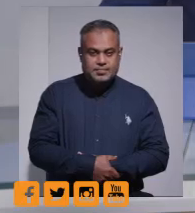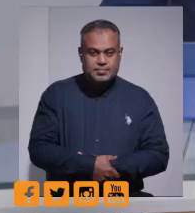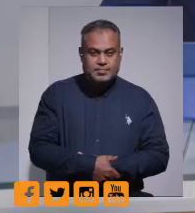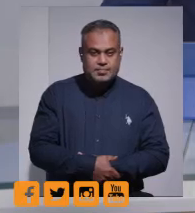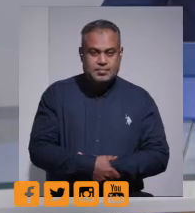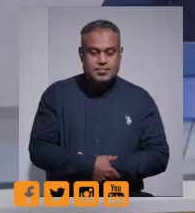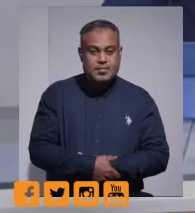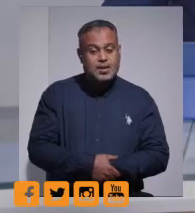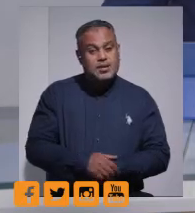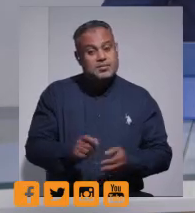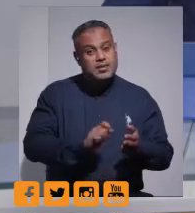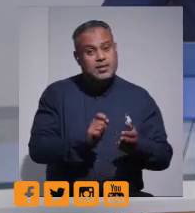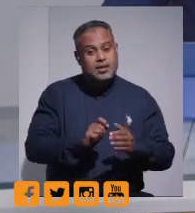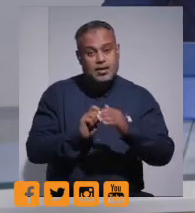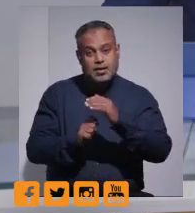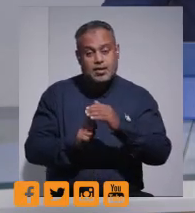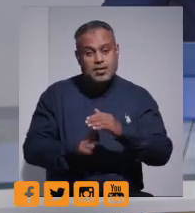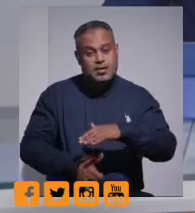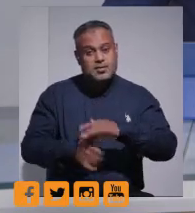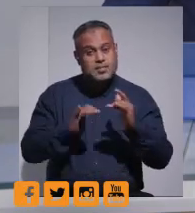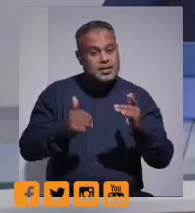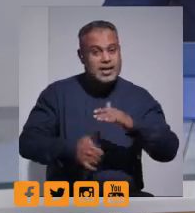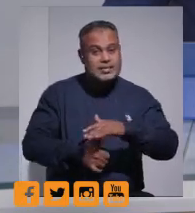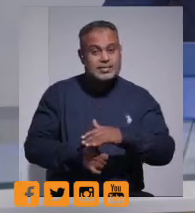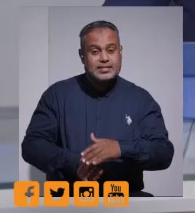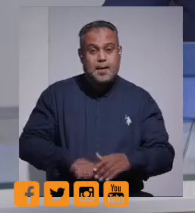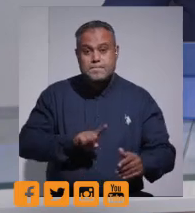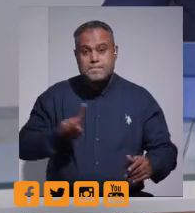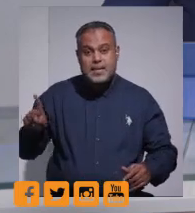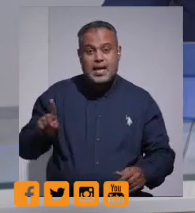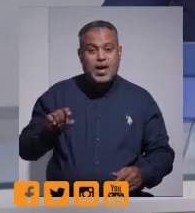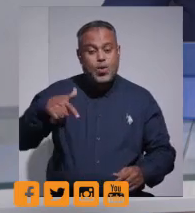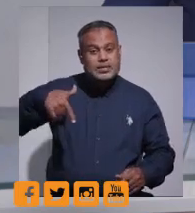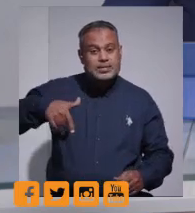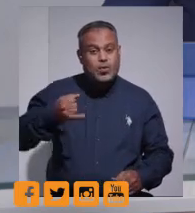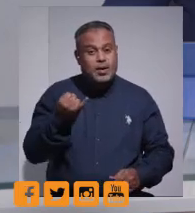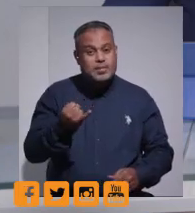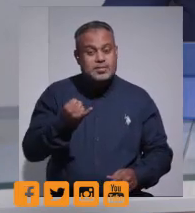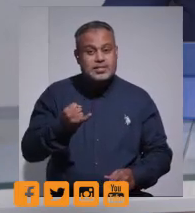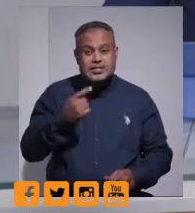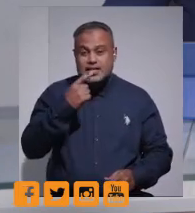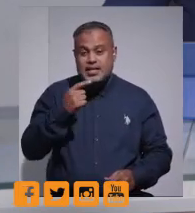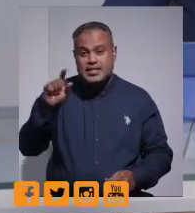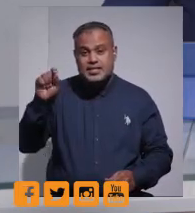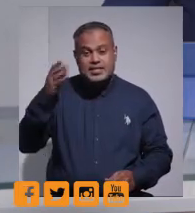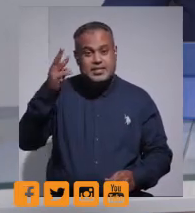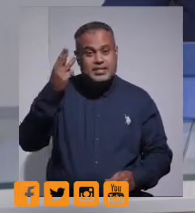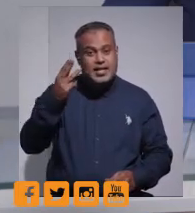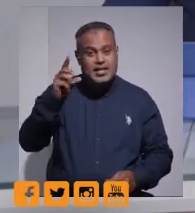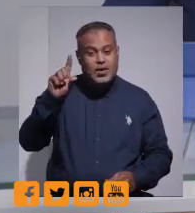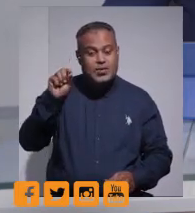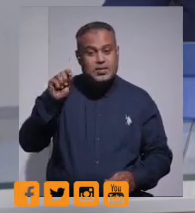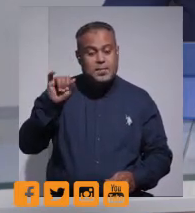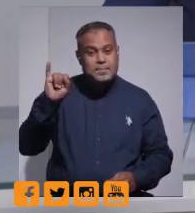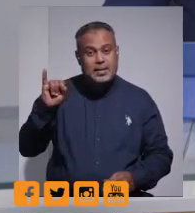صدر قرار رئيس مجلس القياده الرئاسي رقم 156 لسنه حيث